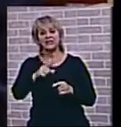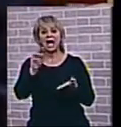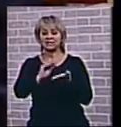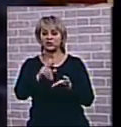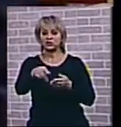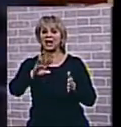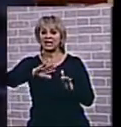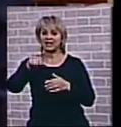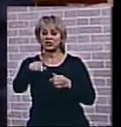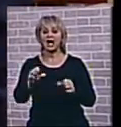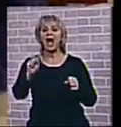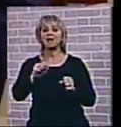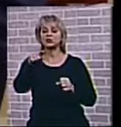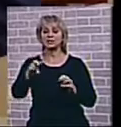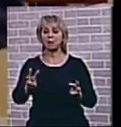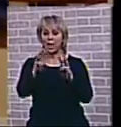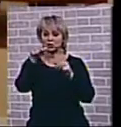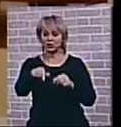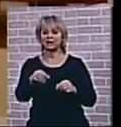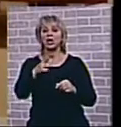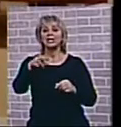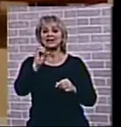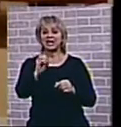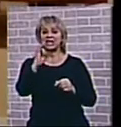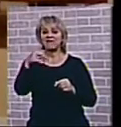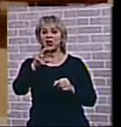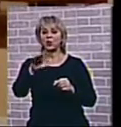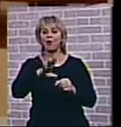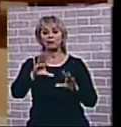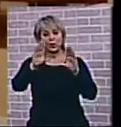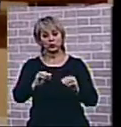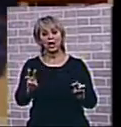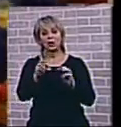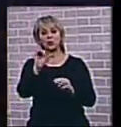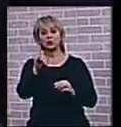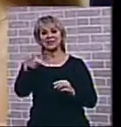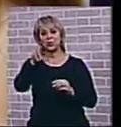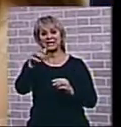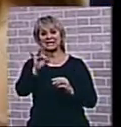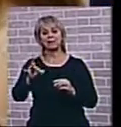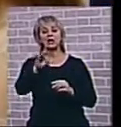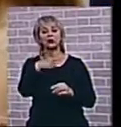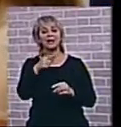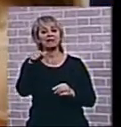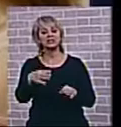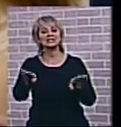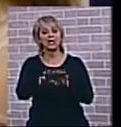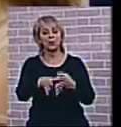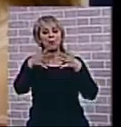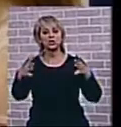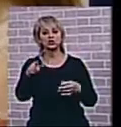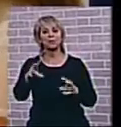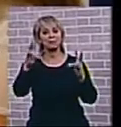отличия ликвидаторам августовских пожаров. Евгений Иванков сражался с огнем в Усть-Донецком районе. Признается, с таким